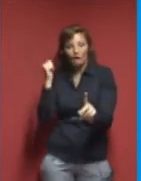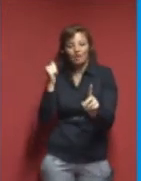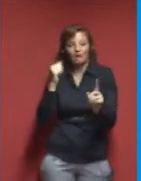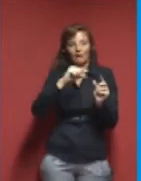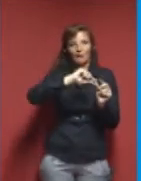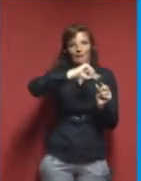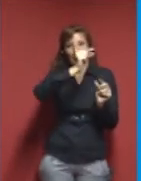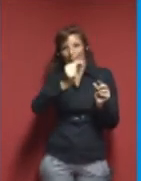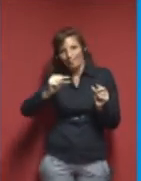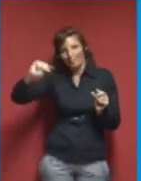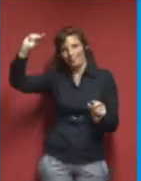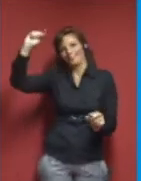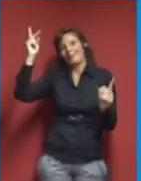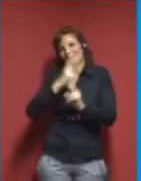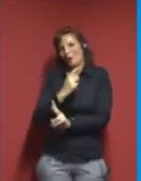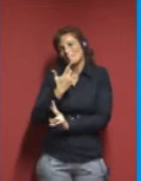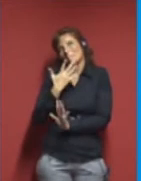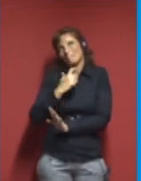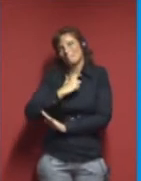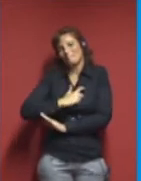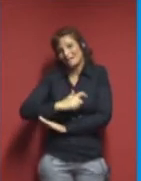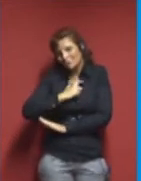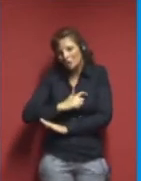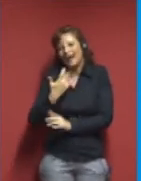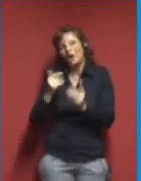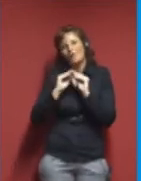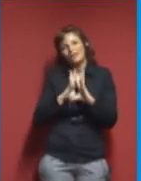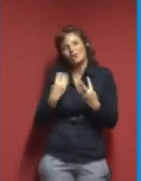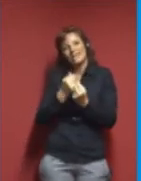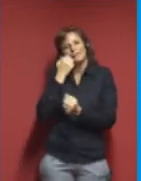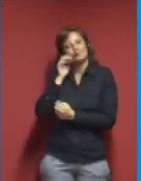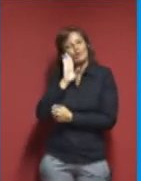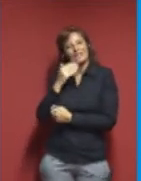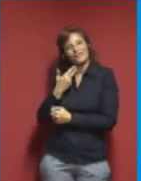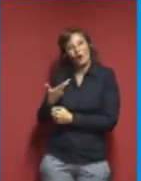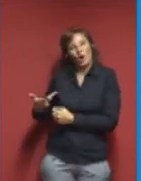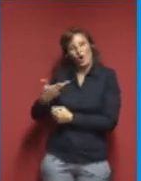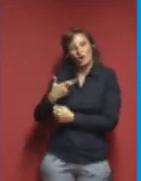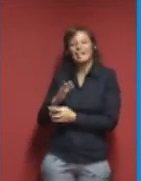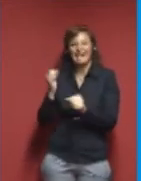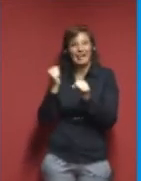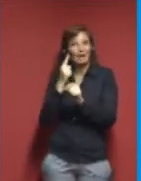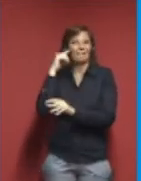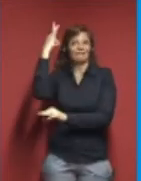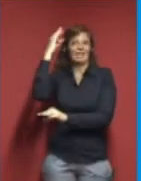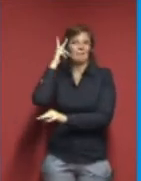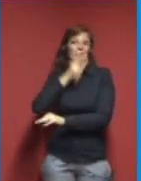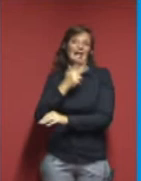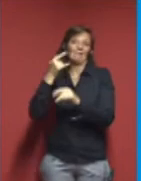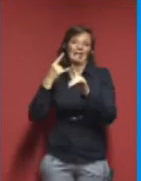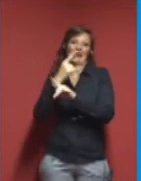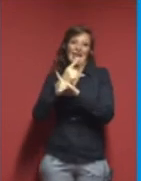abbastanza personale. L'ho fatto in collaborazione con i miei genitori che lavorano bene il legno, la